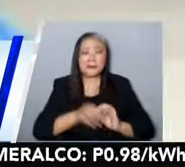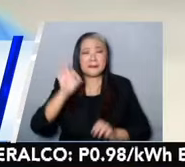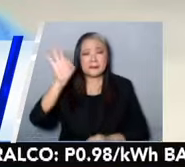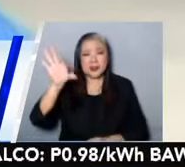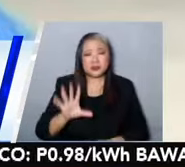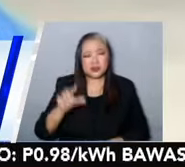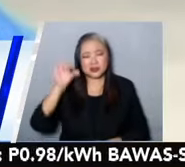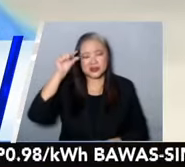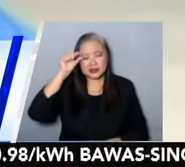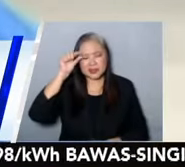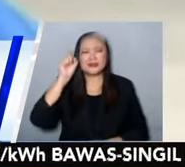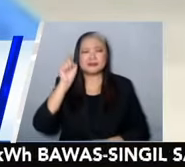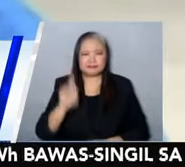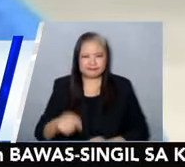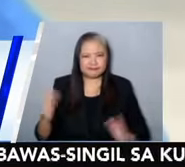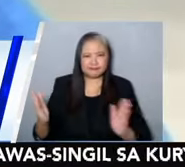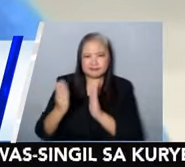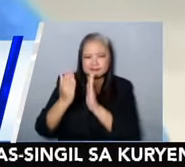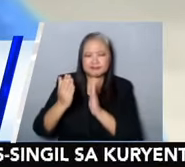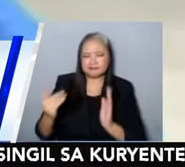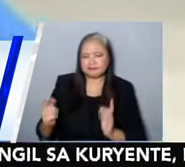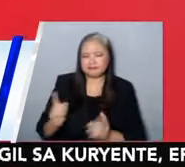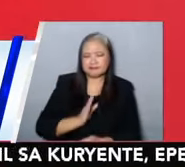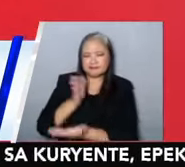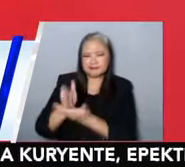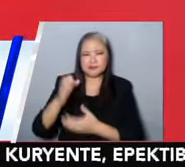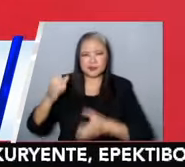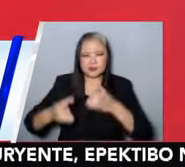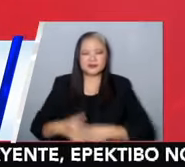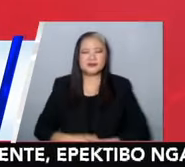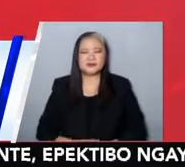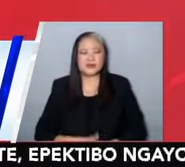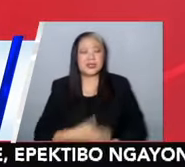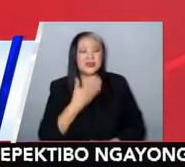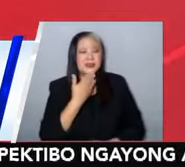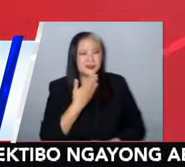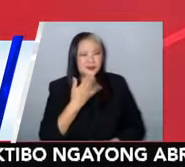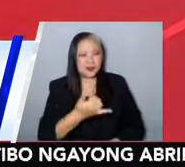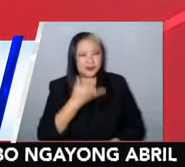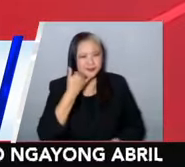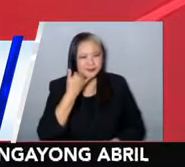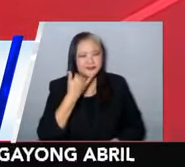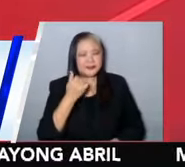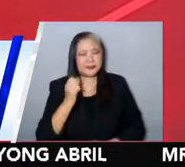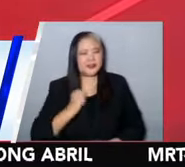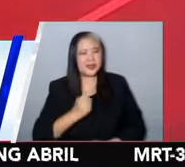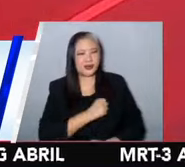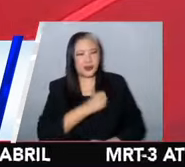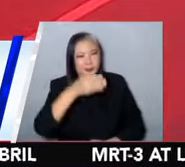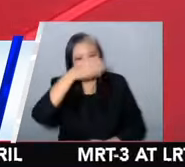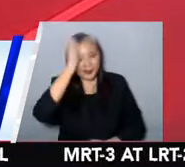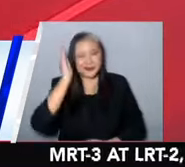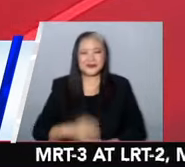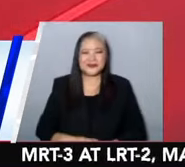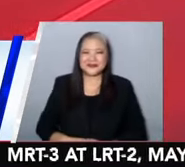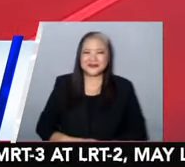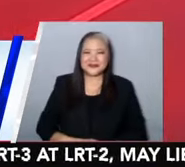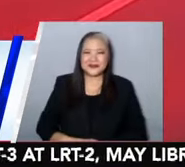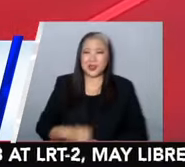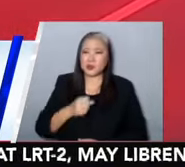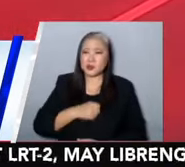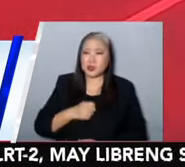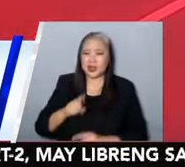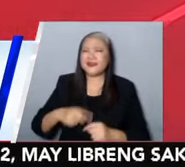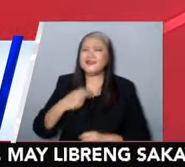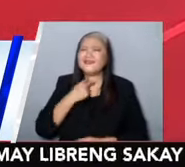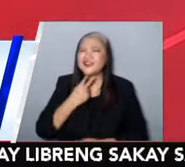niya. Senador, salamat sa pagtanggap sa tawag namin. Good morning. Pasensya ka na, hindi ako makakalakas ng boses dahil boarding